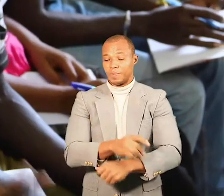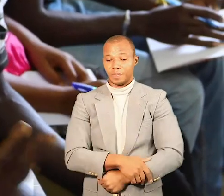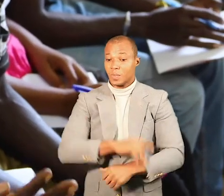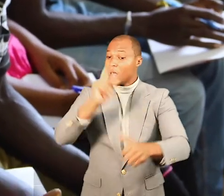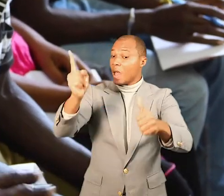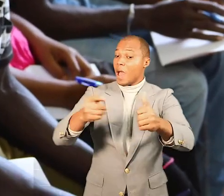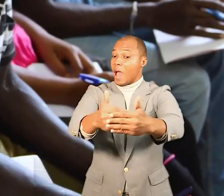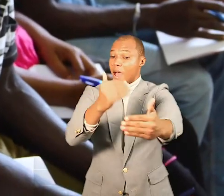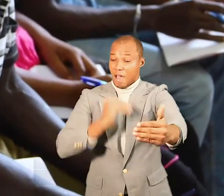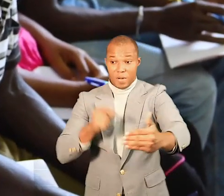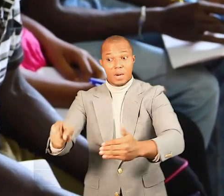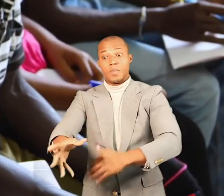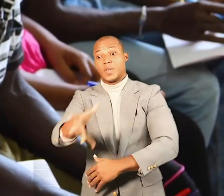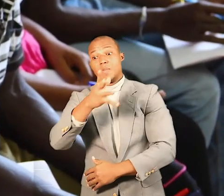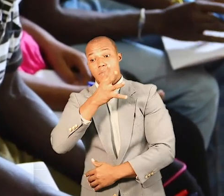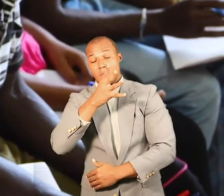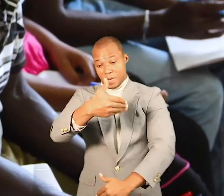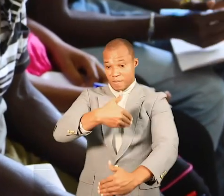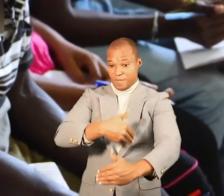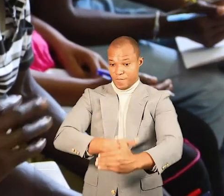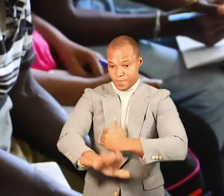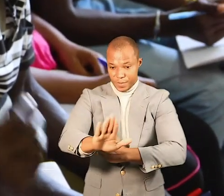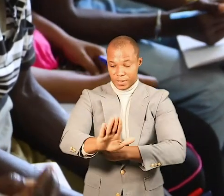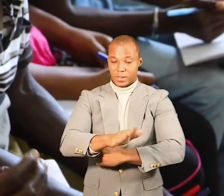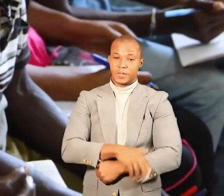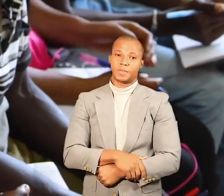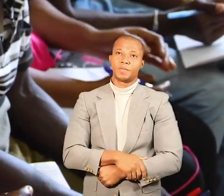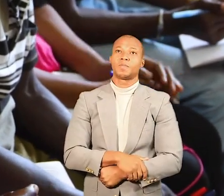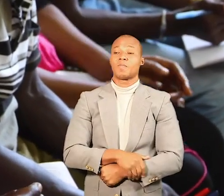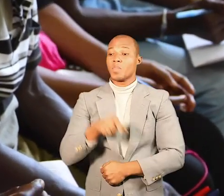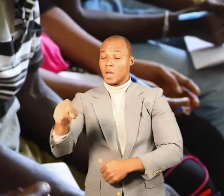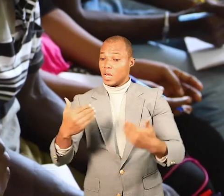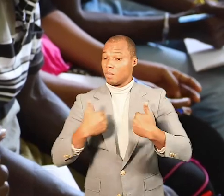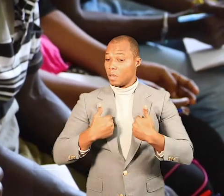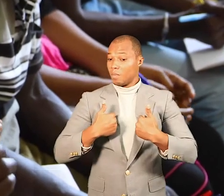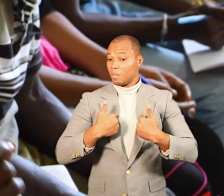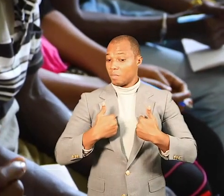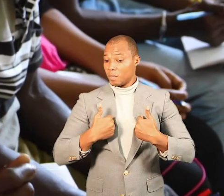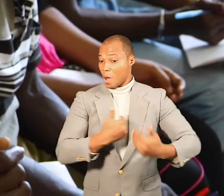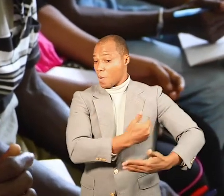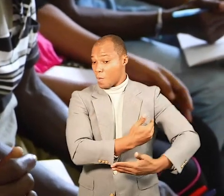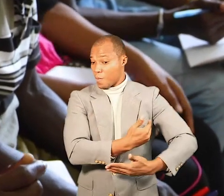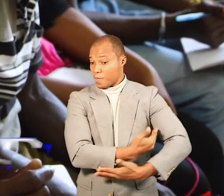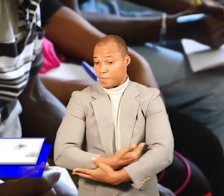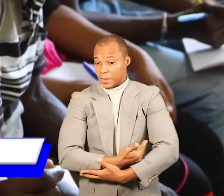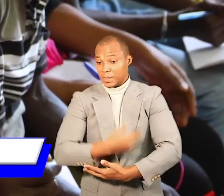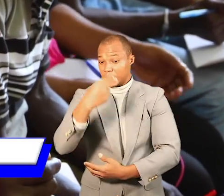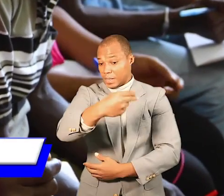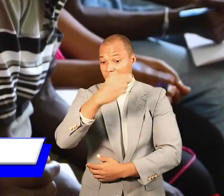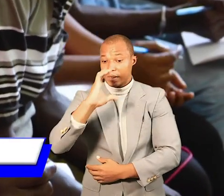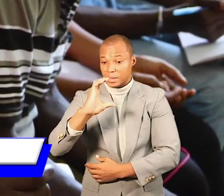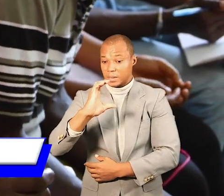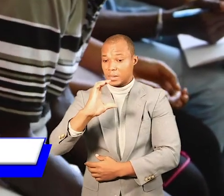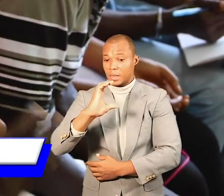En premier, moi, c'est une maman qui fait petit. Surtout, moi, j'ai un petit